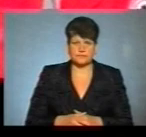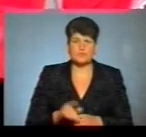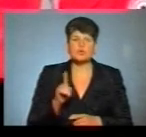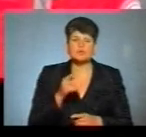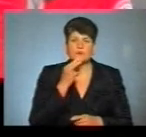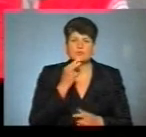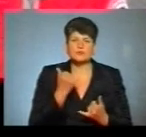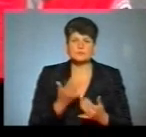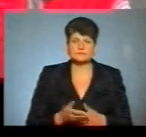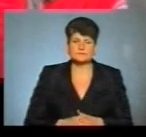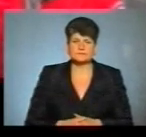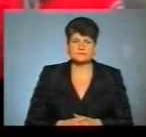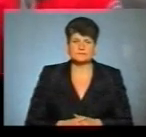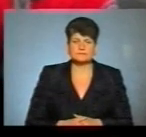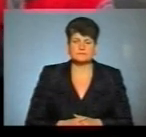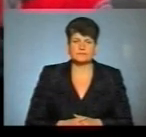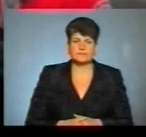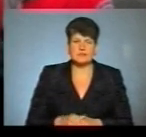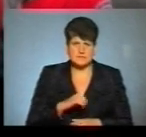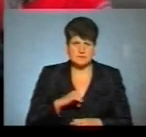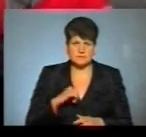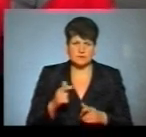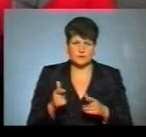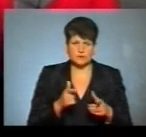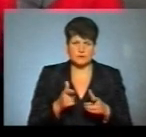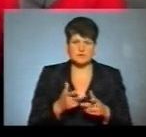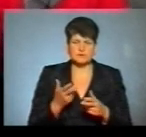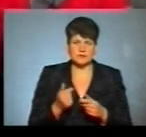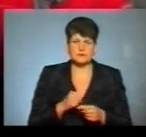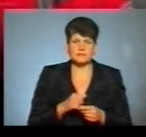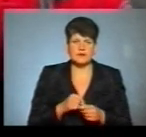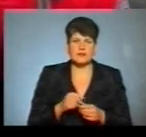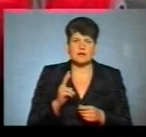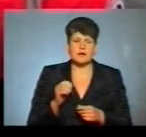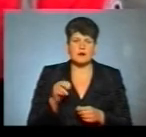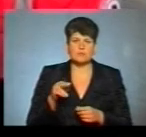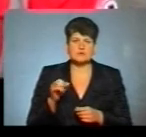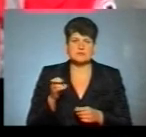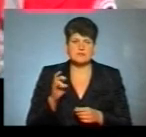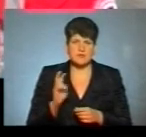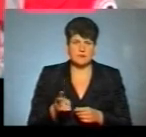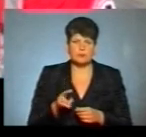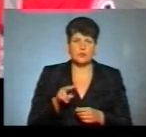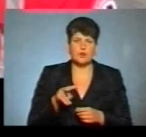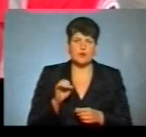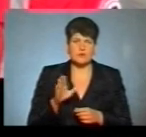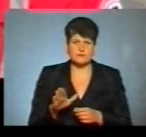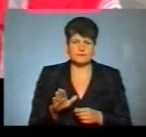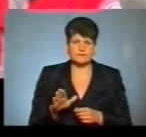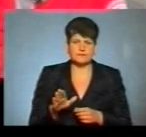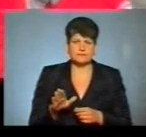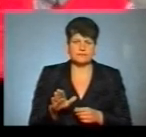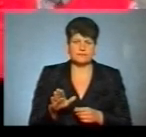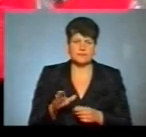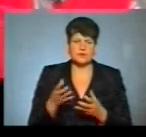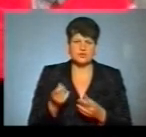Що приготували їй сьогодні? Власне, самі готували? Так. Капусняк, плов